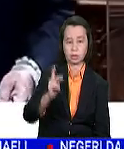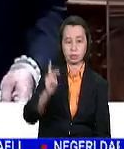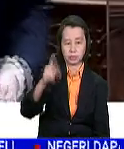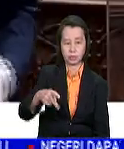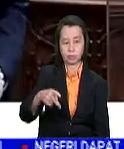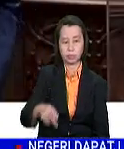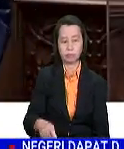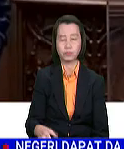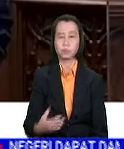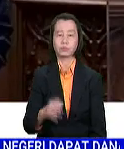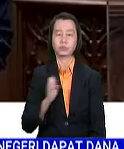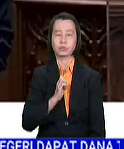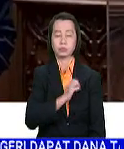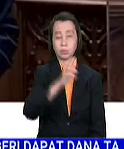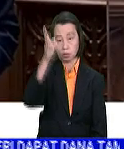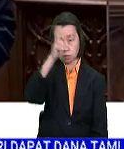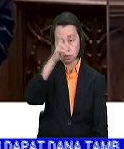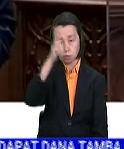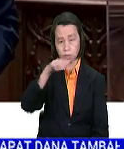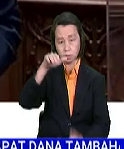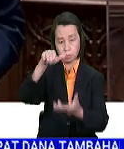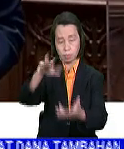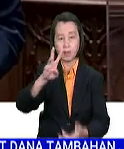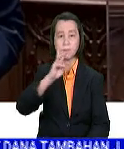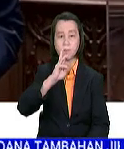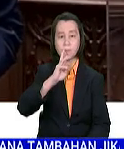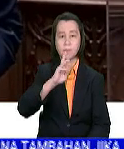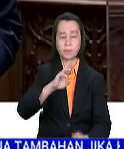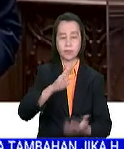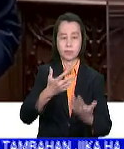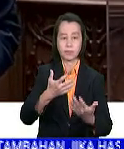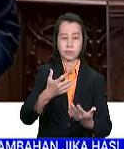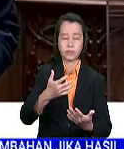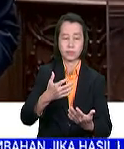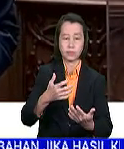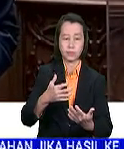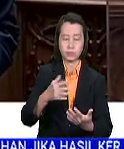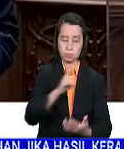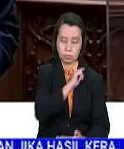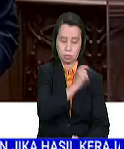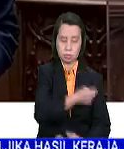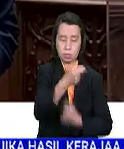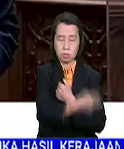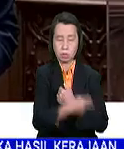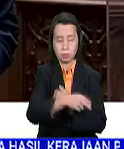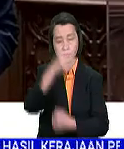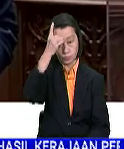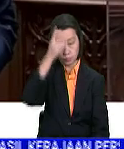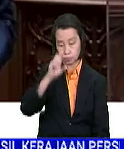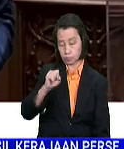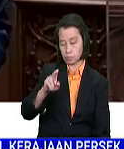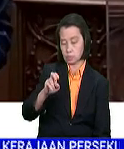PKP. Esko Kerajaan Raya Bekalan Air dan Sumber Air, Pengairan dan Saliran Tenaga Negeri Datuk Suraya Yaakob